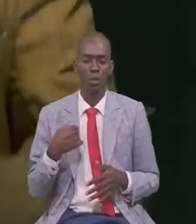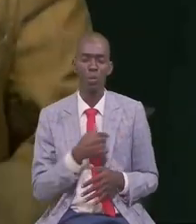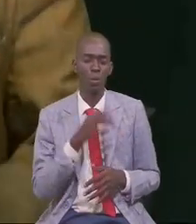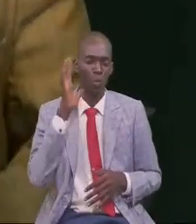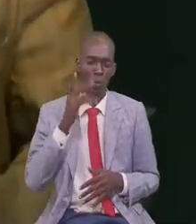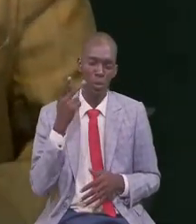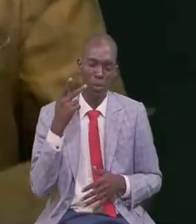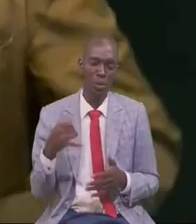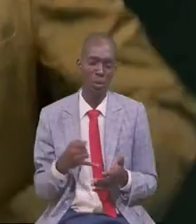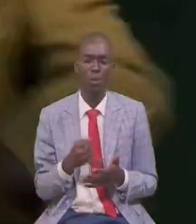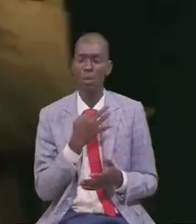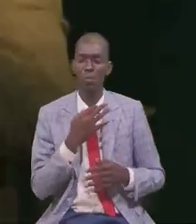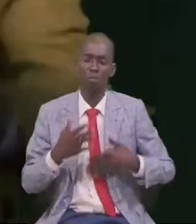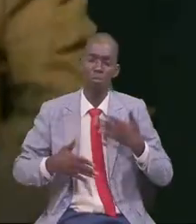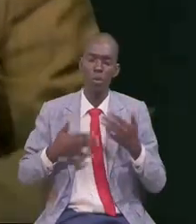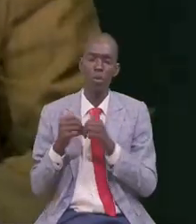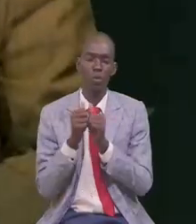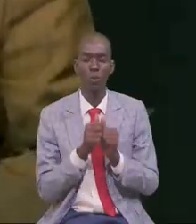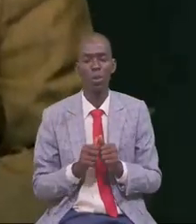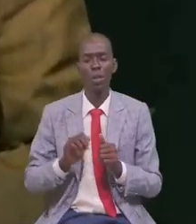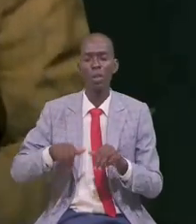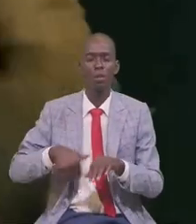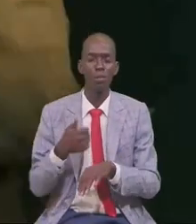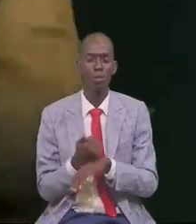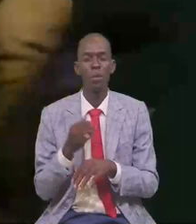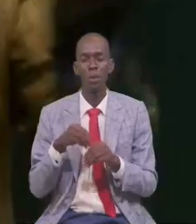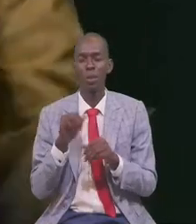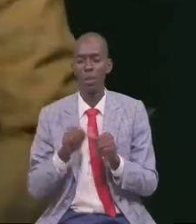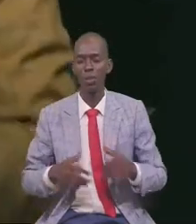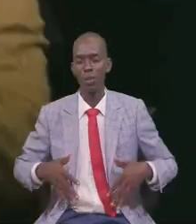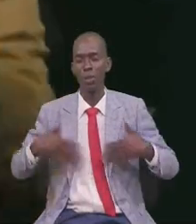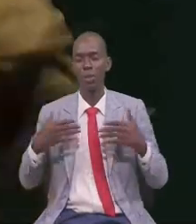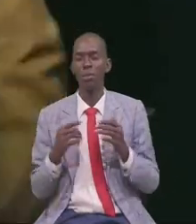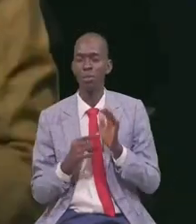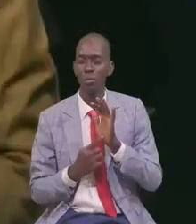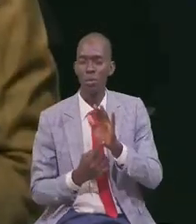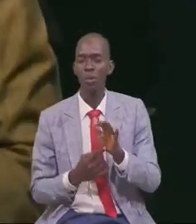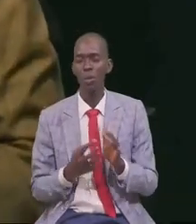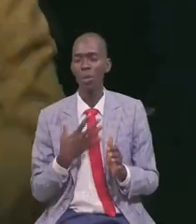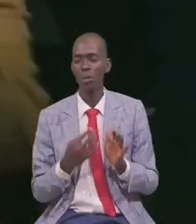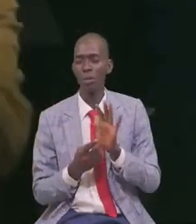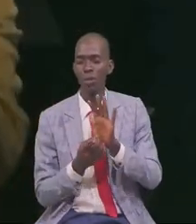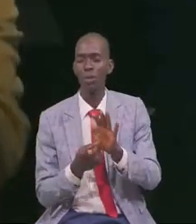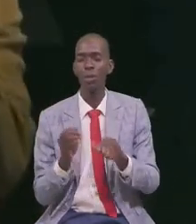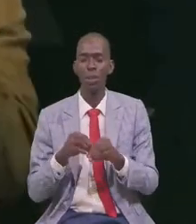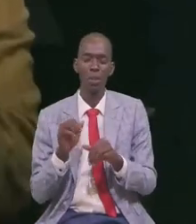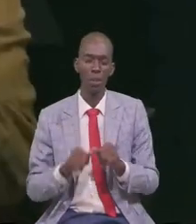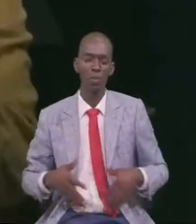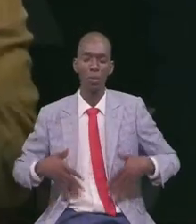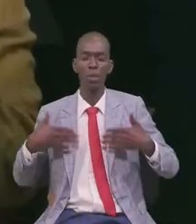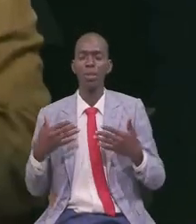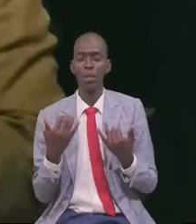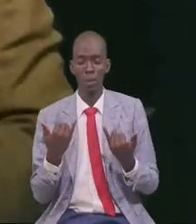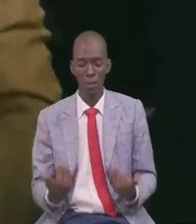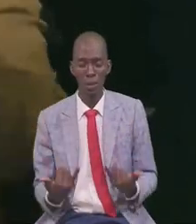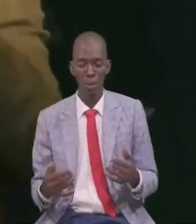réjouir ensemble. Confirmation dans chaque vie, manifestation, démonstration dans chaque vie. Maintenant même,